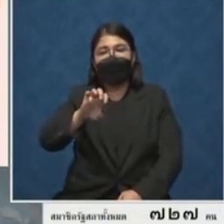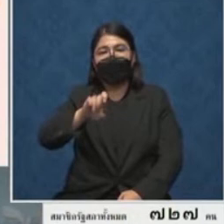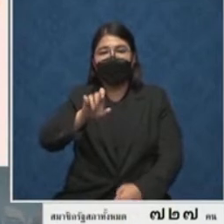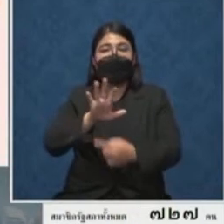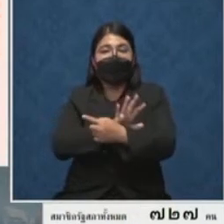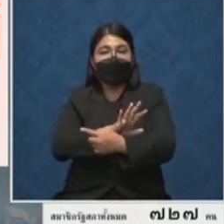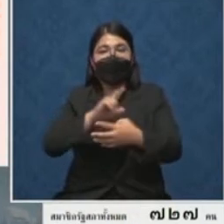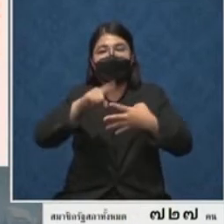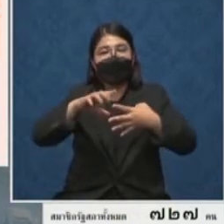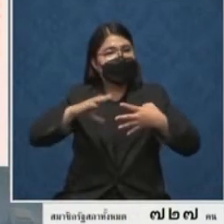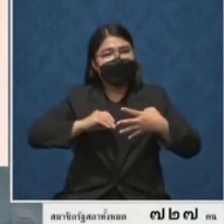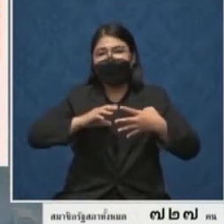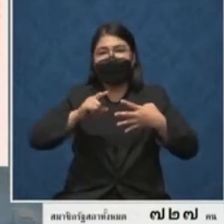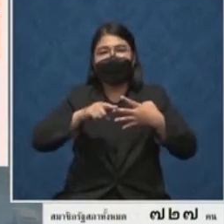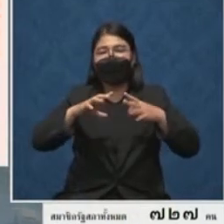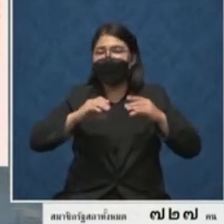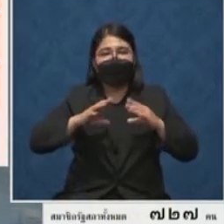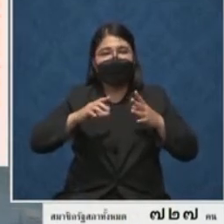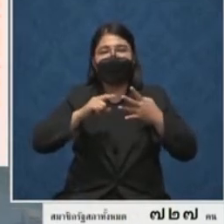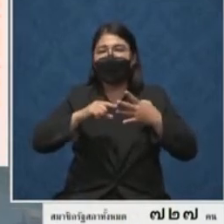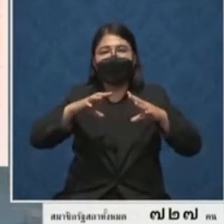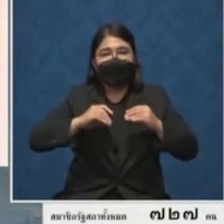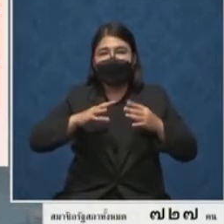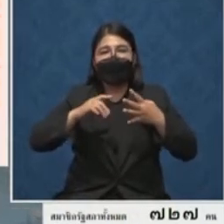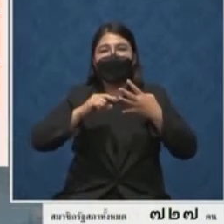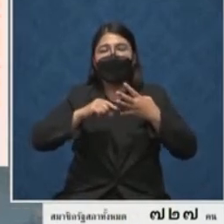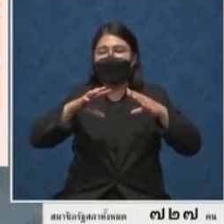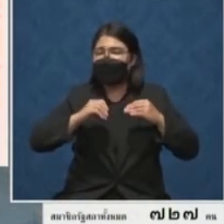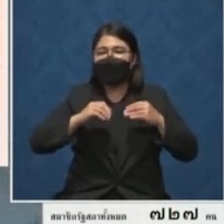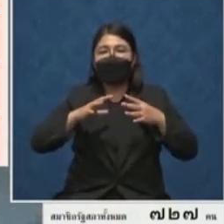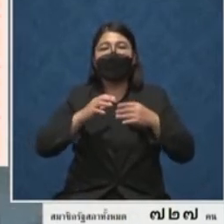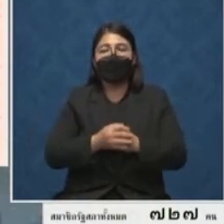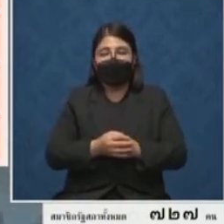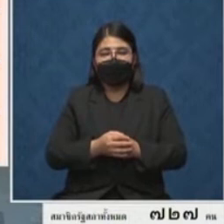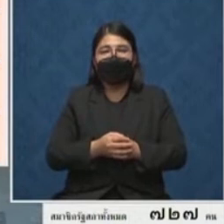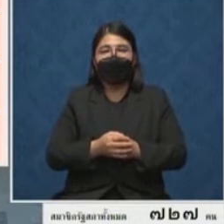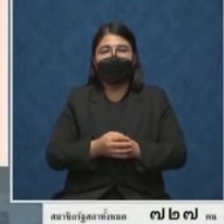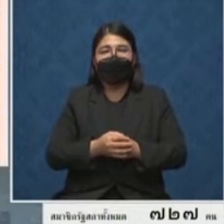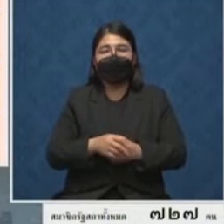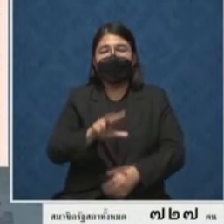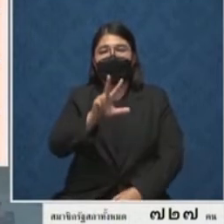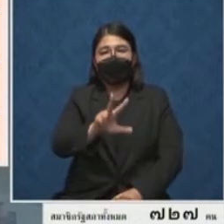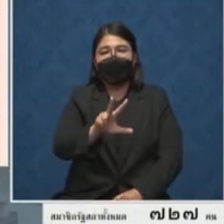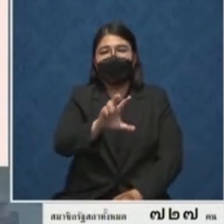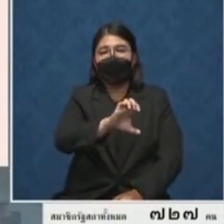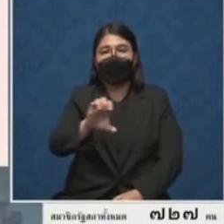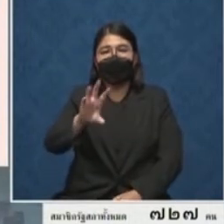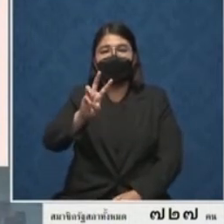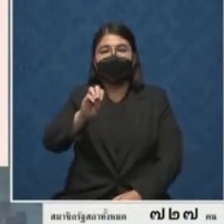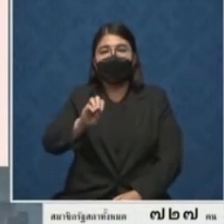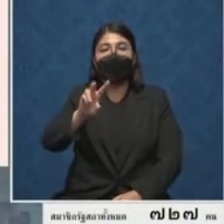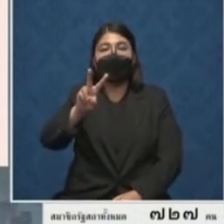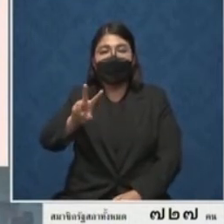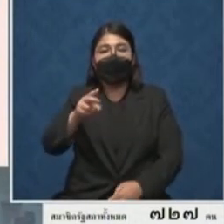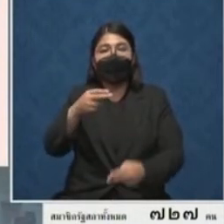ไม่รับหลักการ4ไม่รับหลักการครับ 362นายพิรเดชคำสมุทร